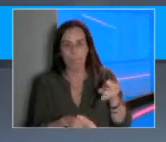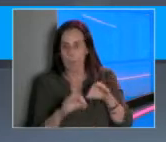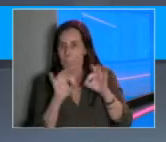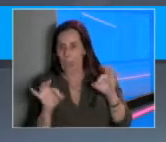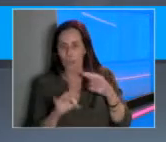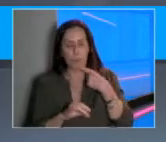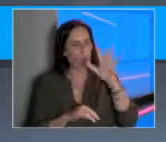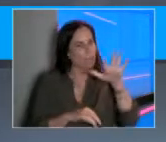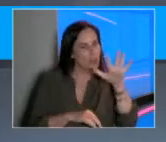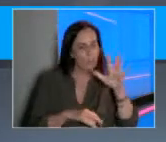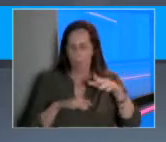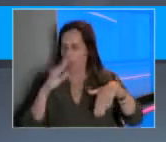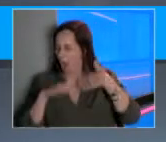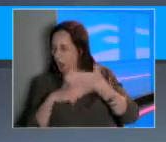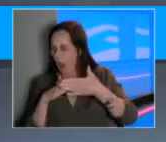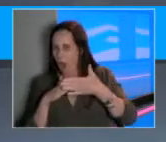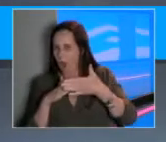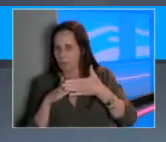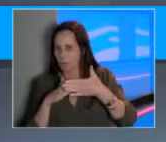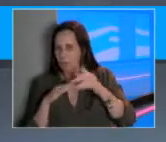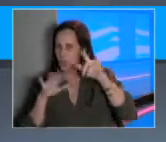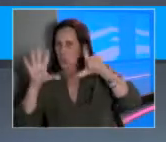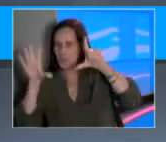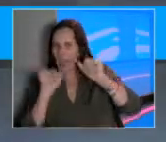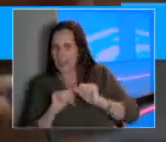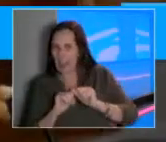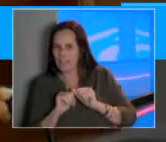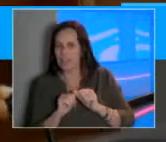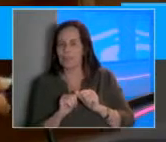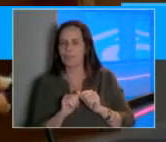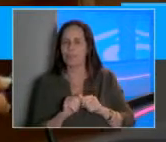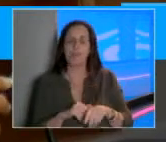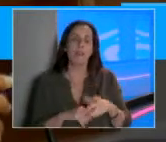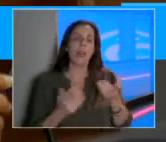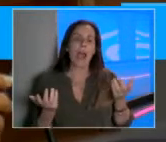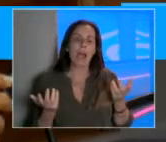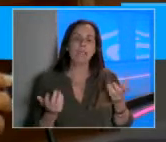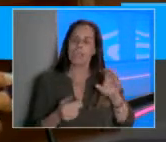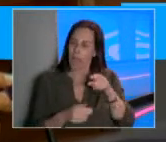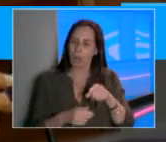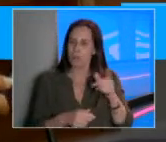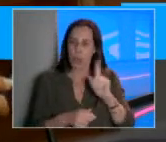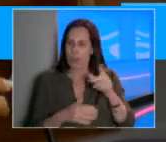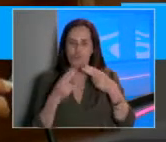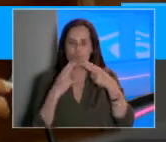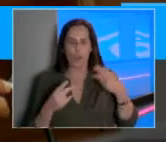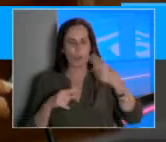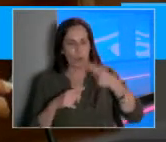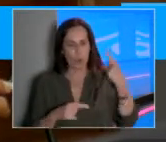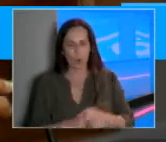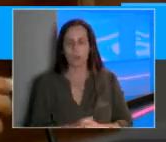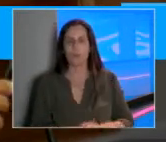בהתחלה אמרו על 5,000, אחר כך כשהעלו את הניירות אז הגינו ל-7,000. נכון. אז גם שם לא היו תשובות